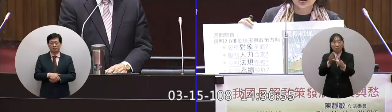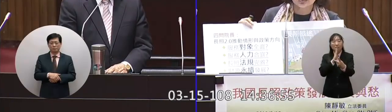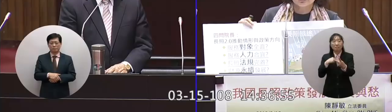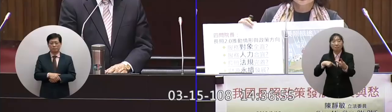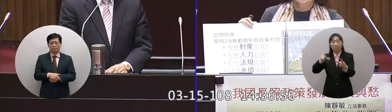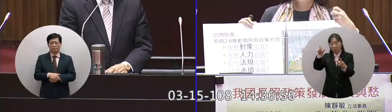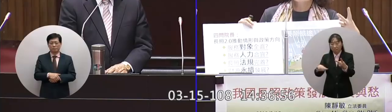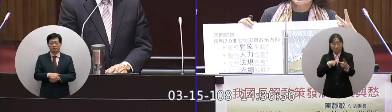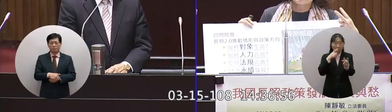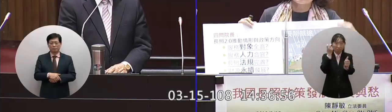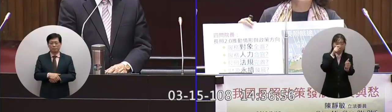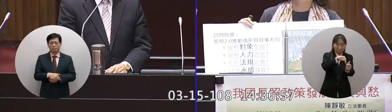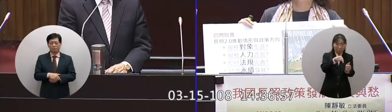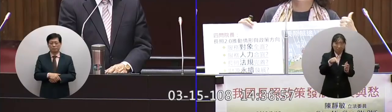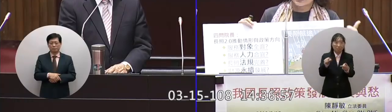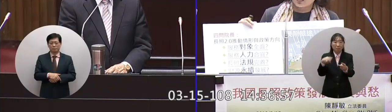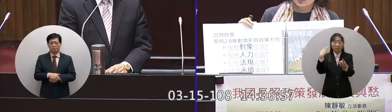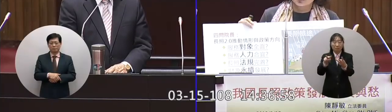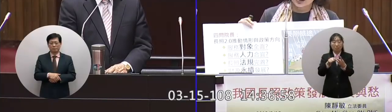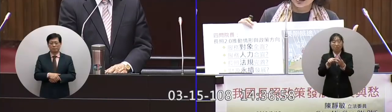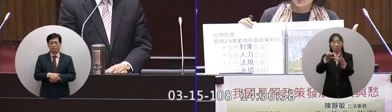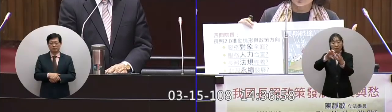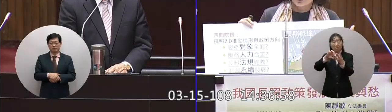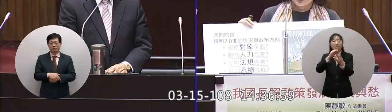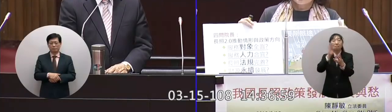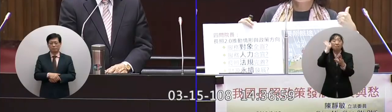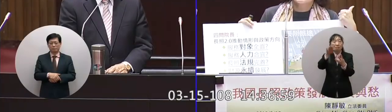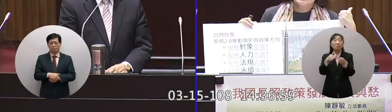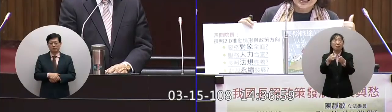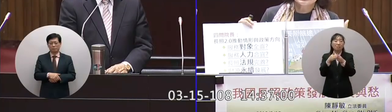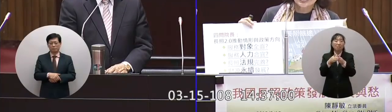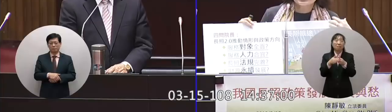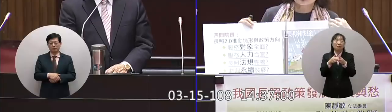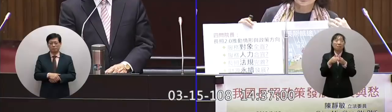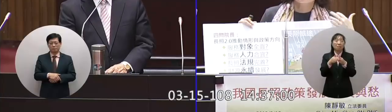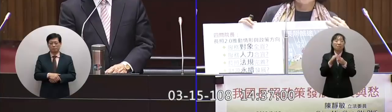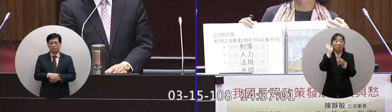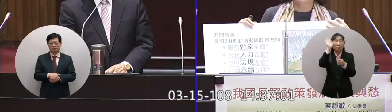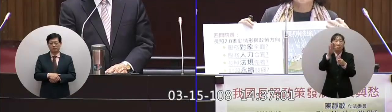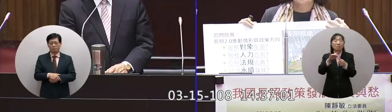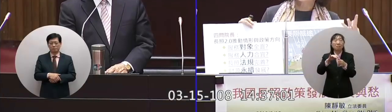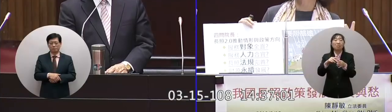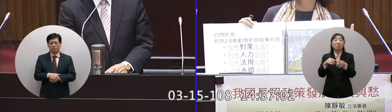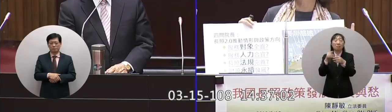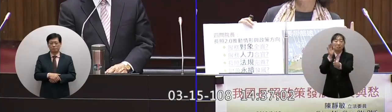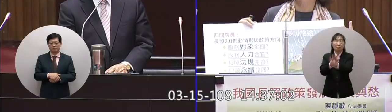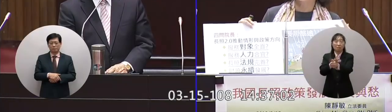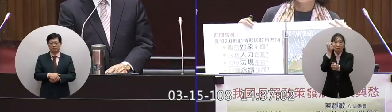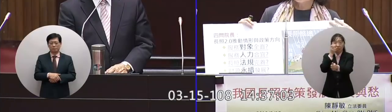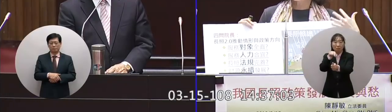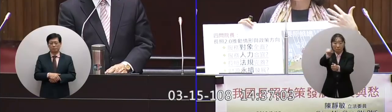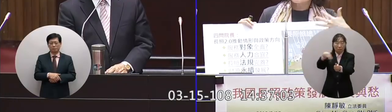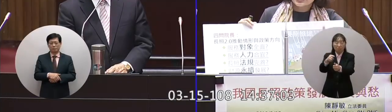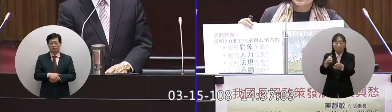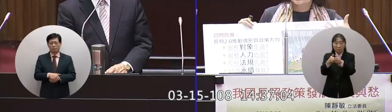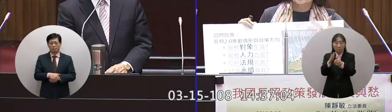失能者的人，另外两类人就是未来会需要照顾，未来即将成为被照顾的人，就是这四类人而